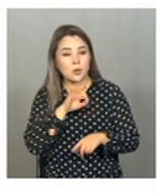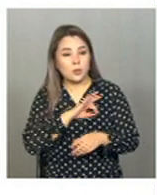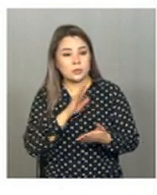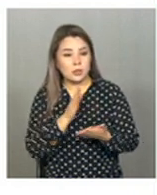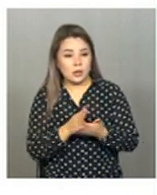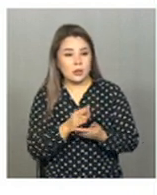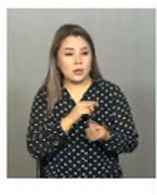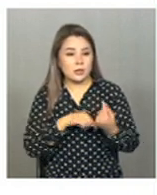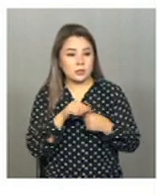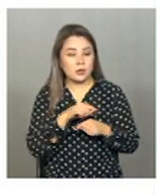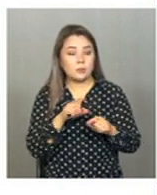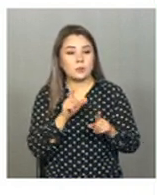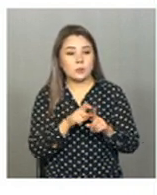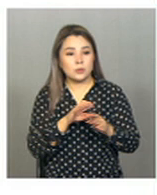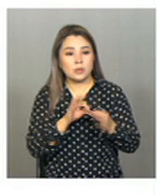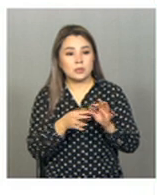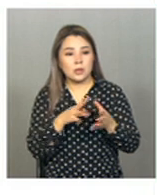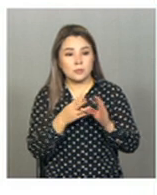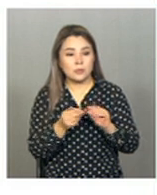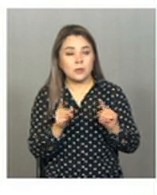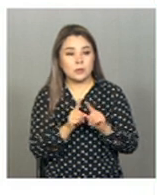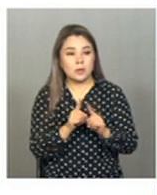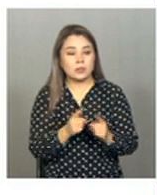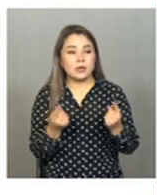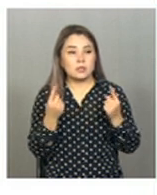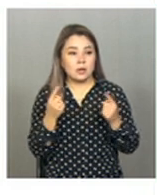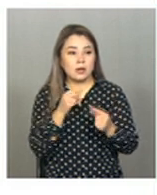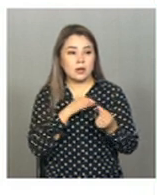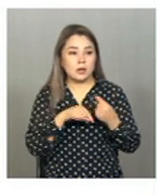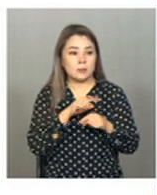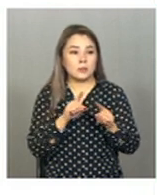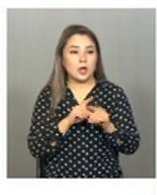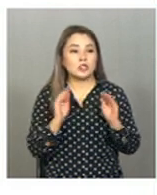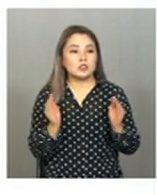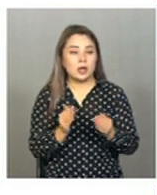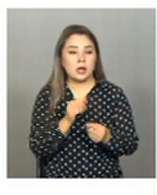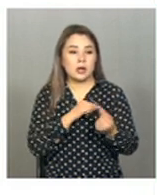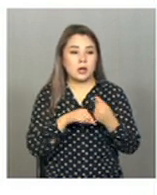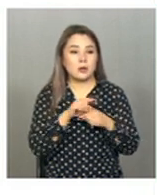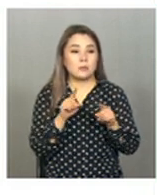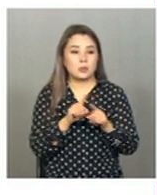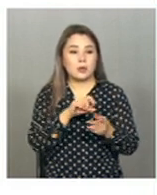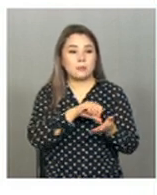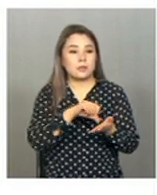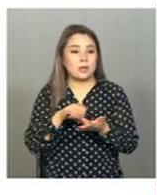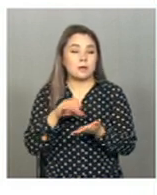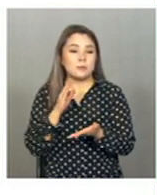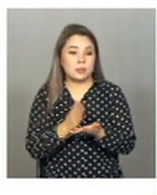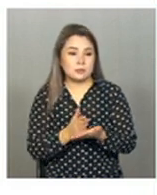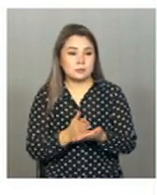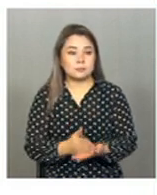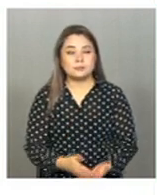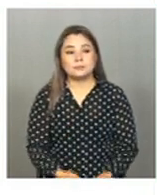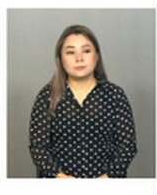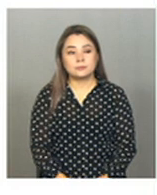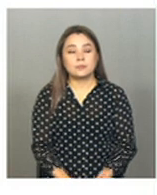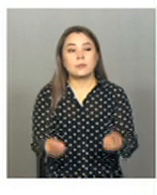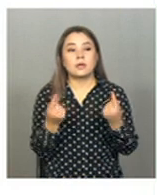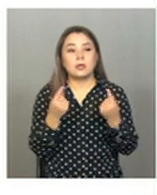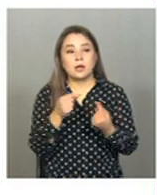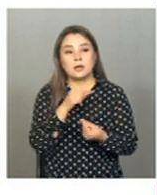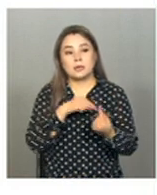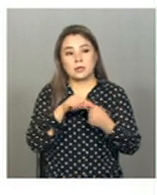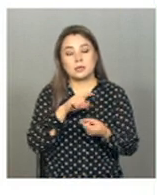Кәсіби сөздер ірі кәсіпке байланысты, шағын кәсіпке байланысты болып келеді. Ірі кәсіпке